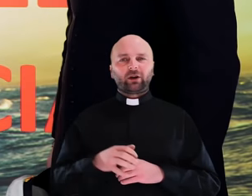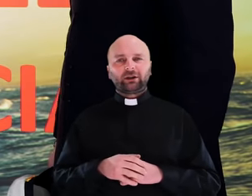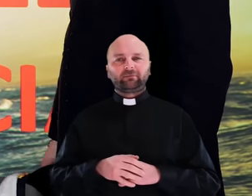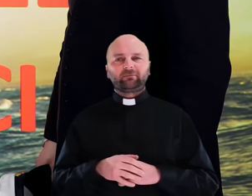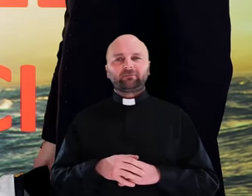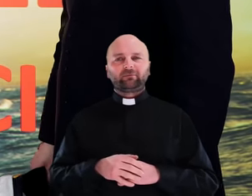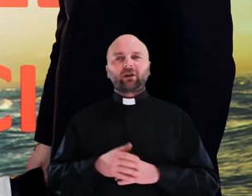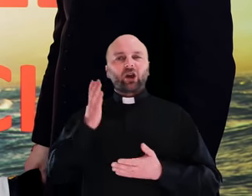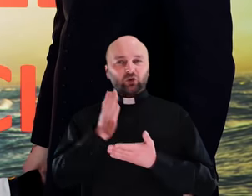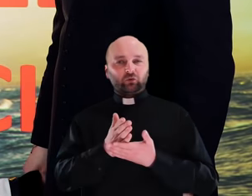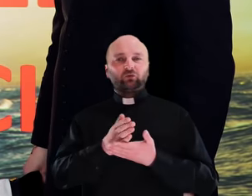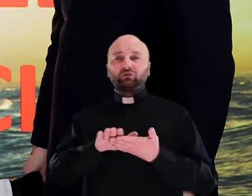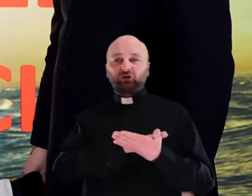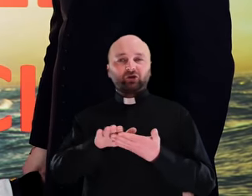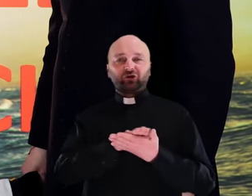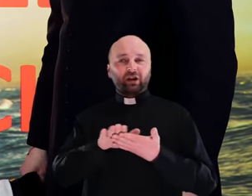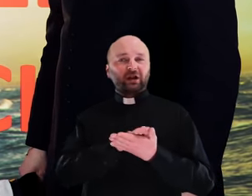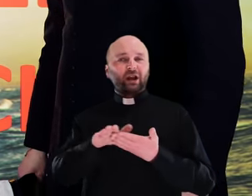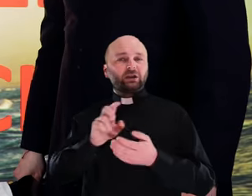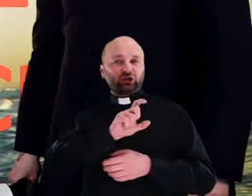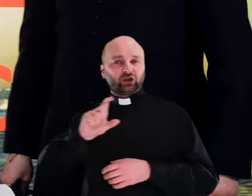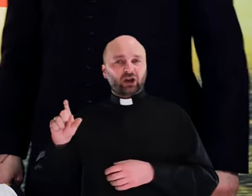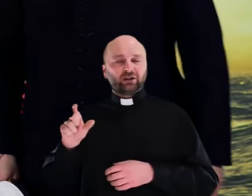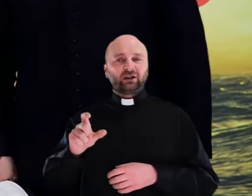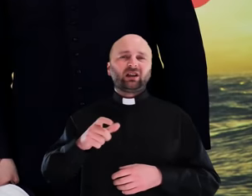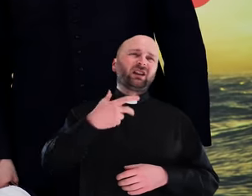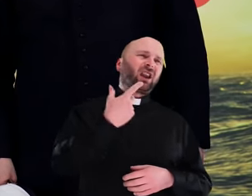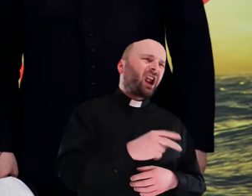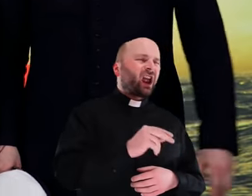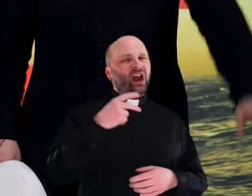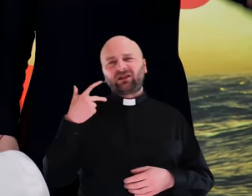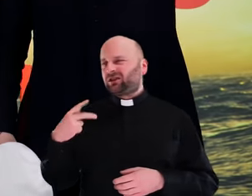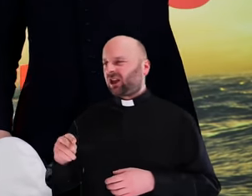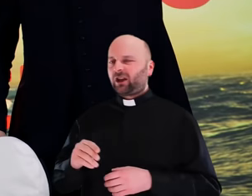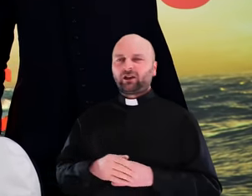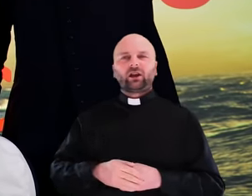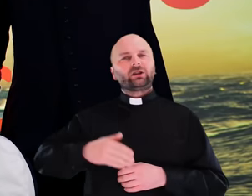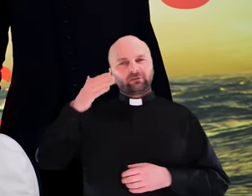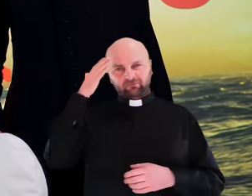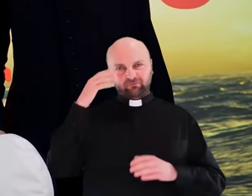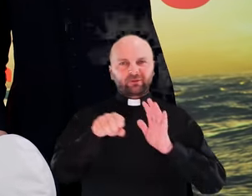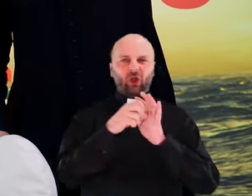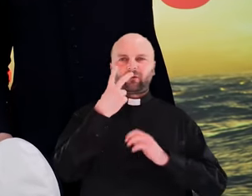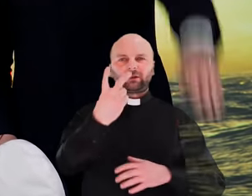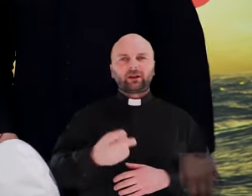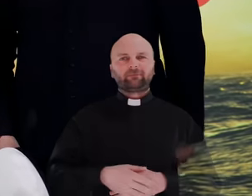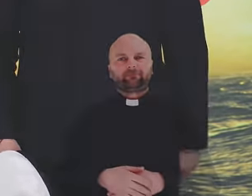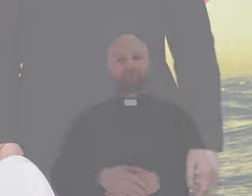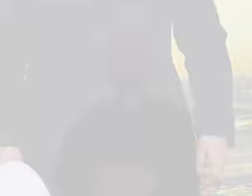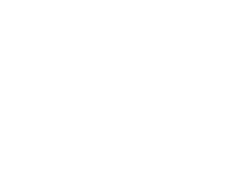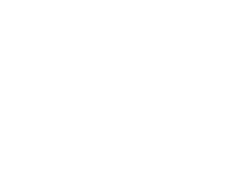Najwyższy czas wyszorować pokład. Nie. Ahoj! Ahoj!